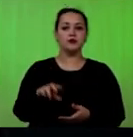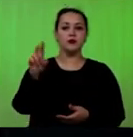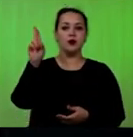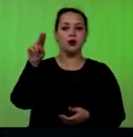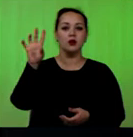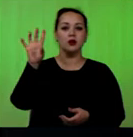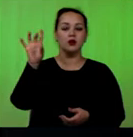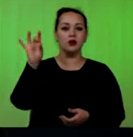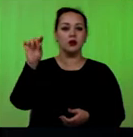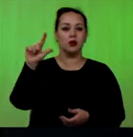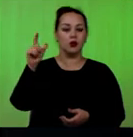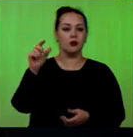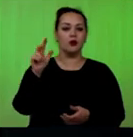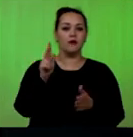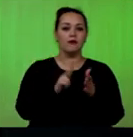сотых